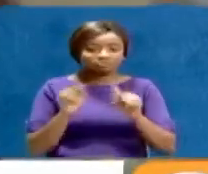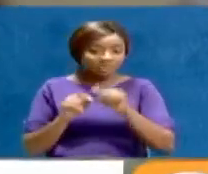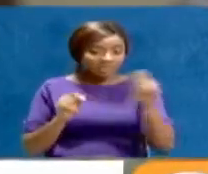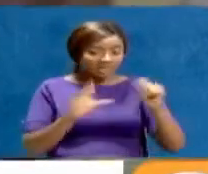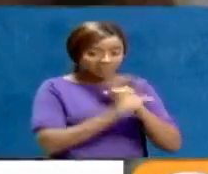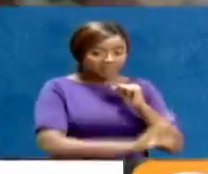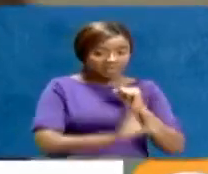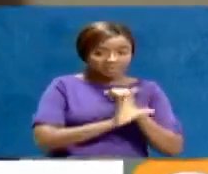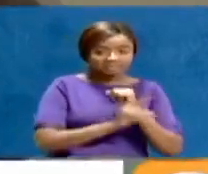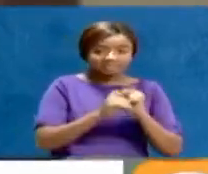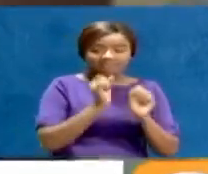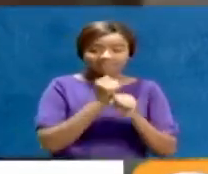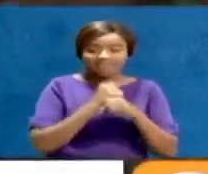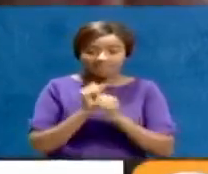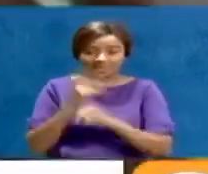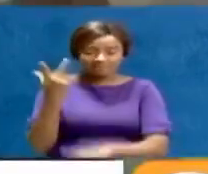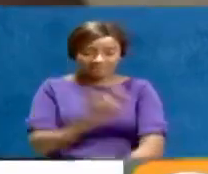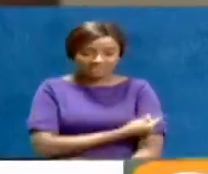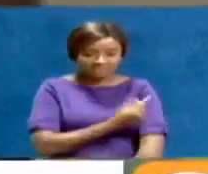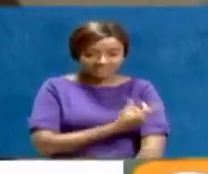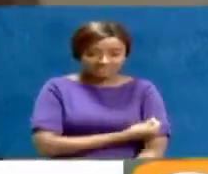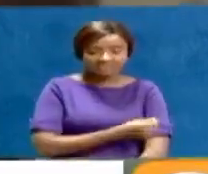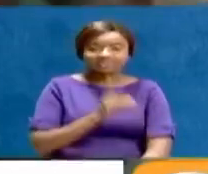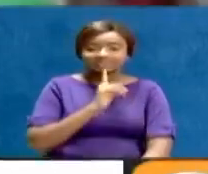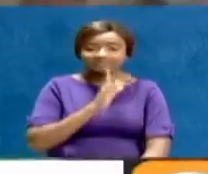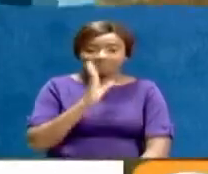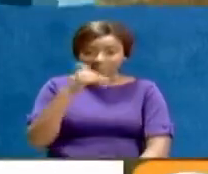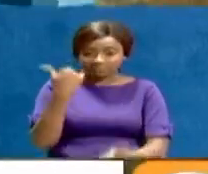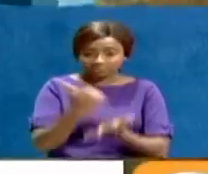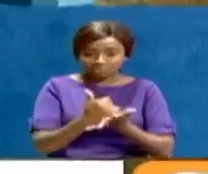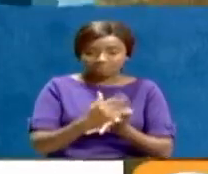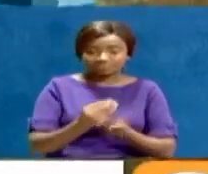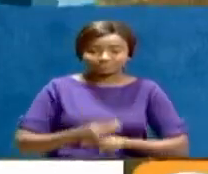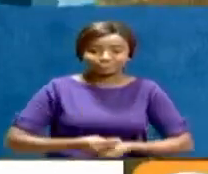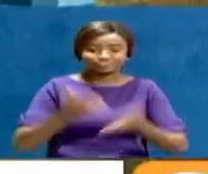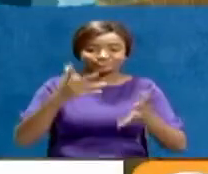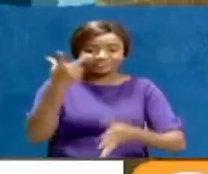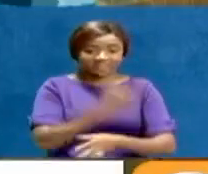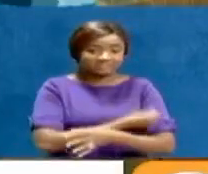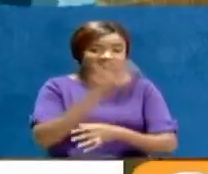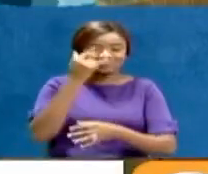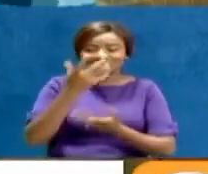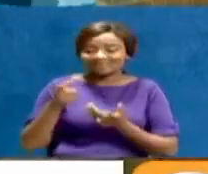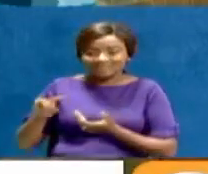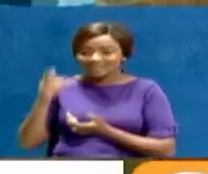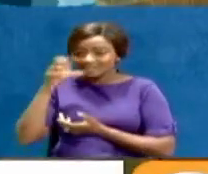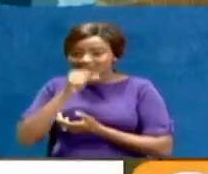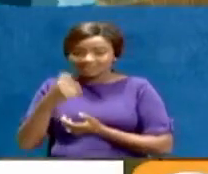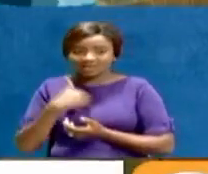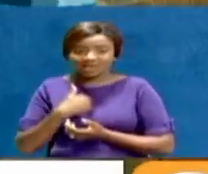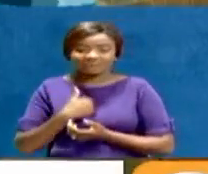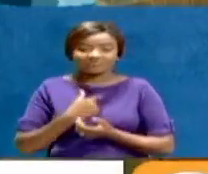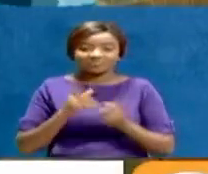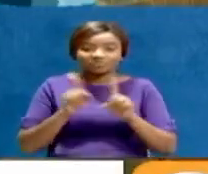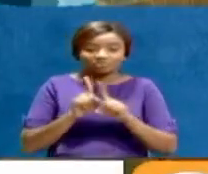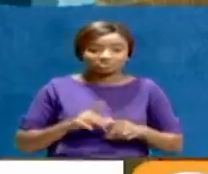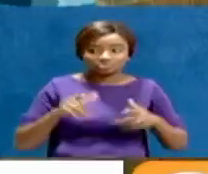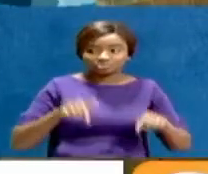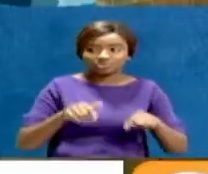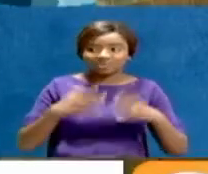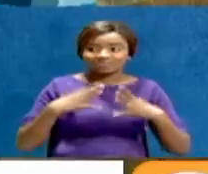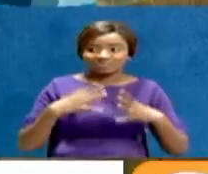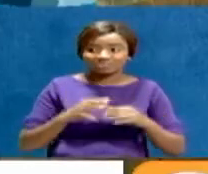mengine yanayotengeneza chanjo yakisitisha kutoa chanjo zao, sasa ni watu milioni 36 pekee